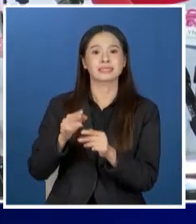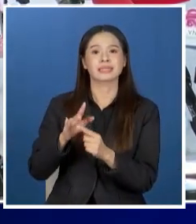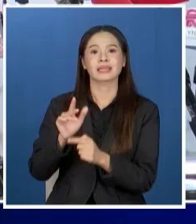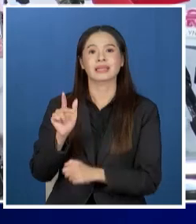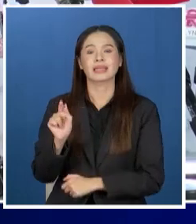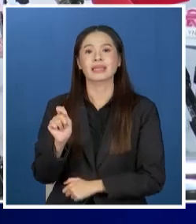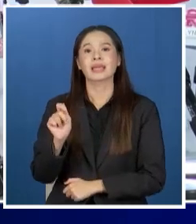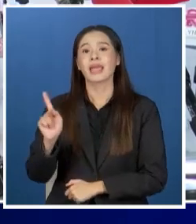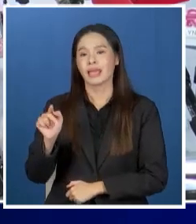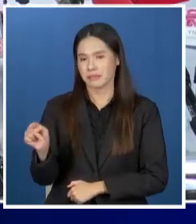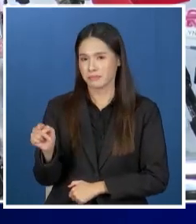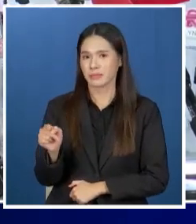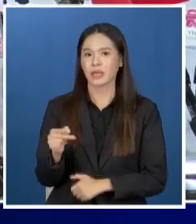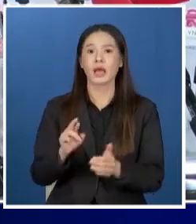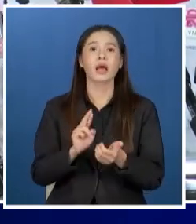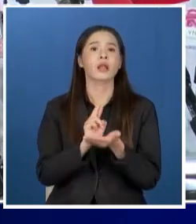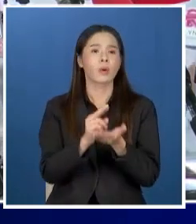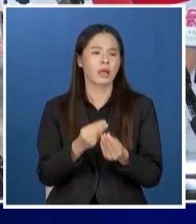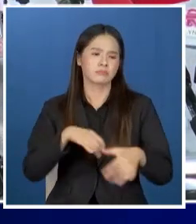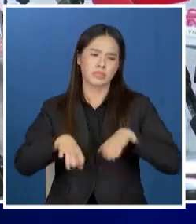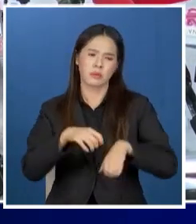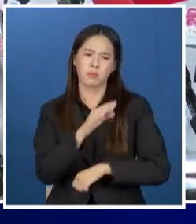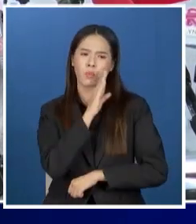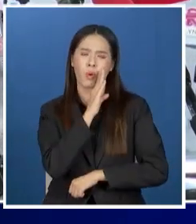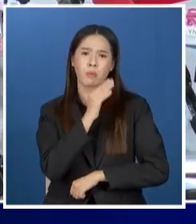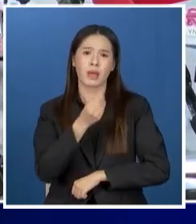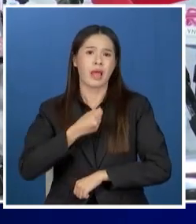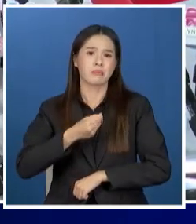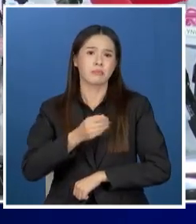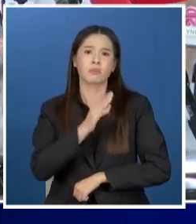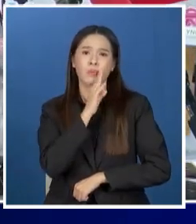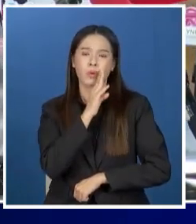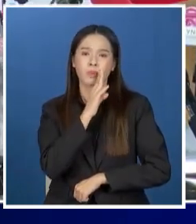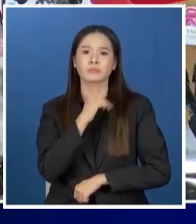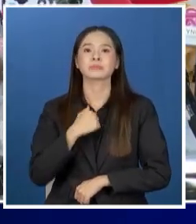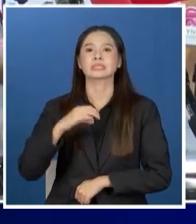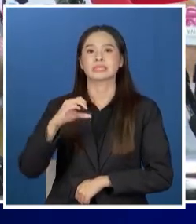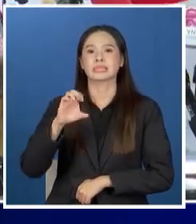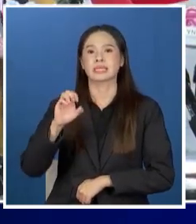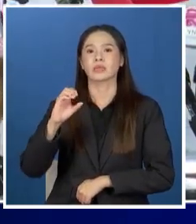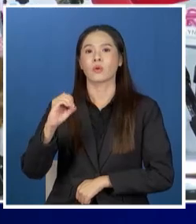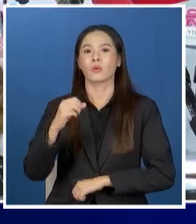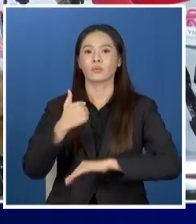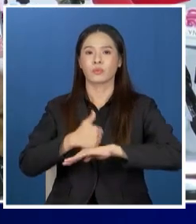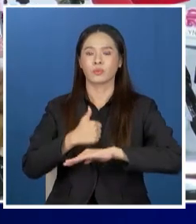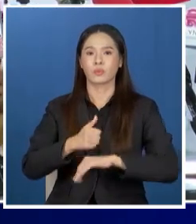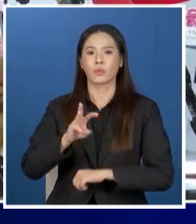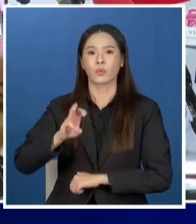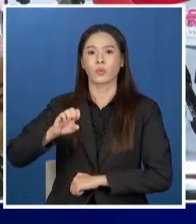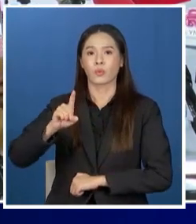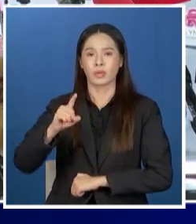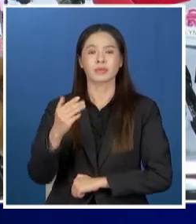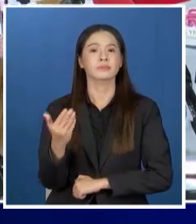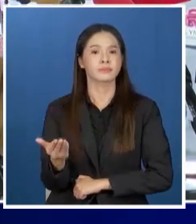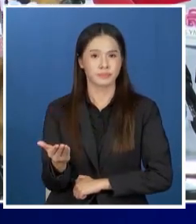ที่ไปรับรางวัลตรงนี้เนี่ยบอกว่าเป็นการจัดฉากและล่าสุดครับ CEO หงทองก็คือคุณวีคุ